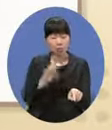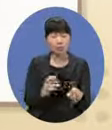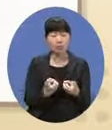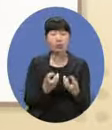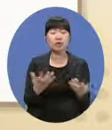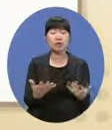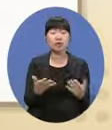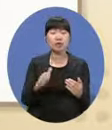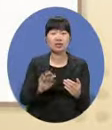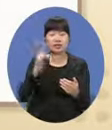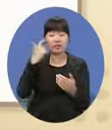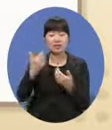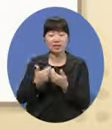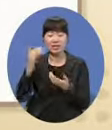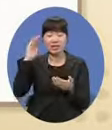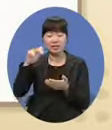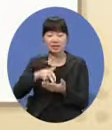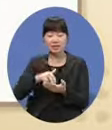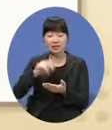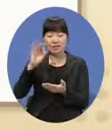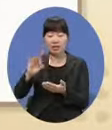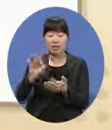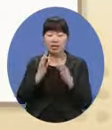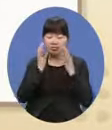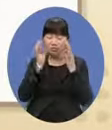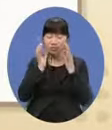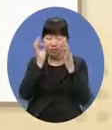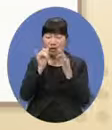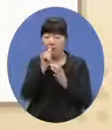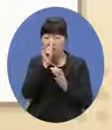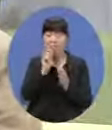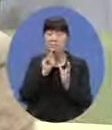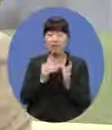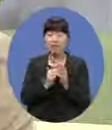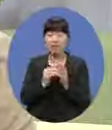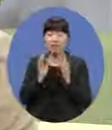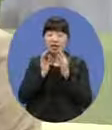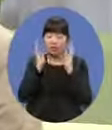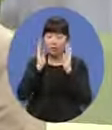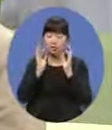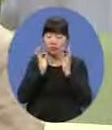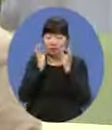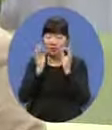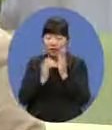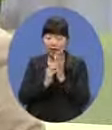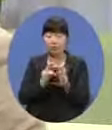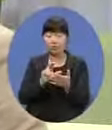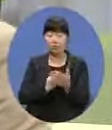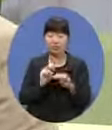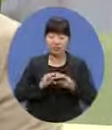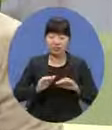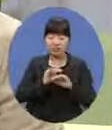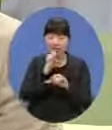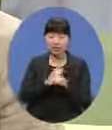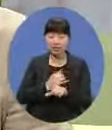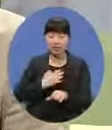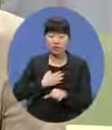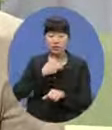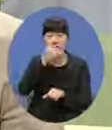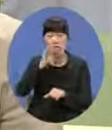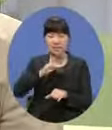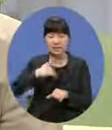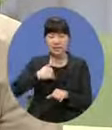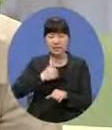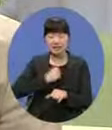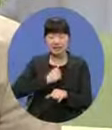하는데 반대로 학생 입장에서는요 하느라고 한 거예요 얘는 하늘하고 공부했고 하늘하고 문제 풀었고 속상하지만 자기의